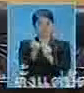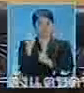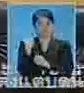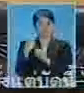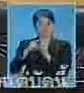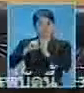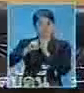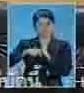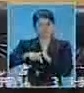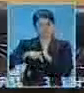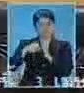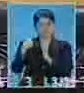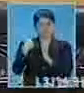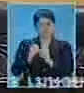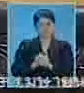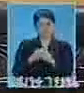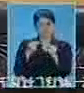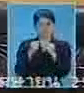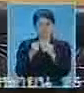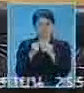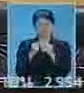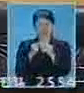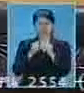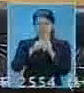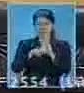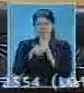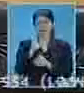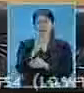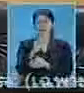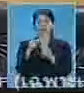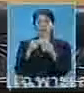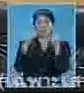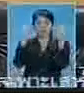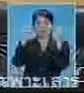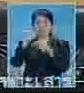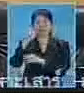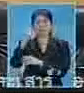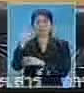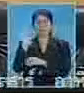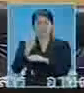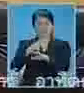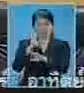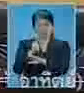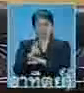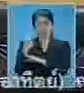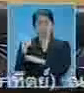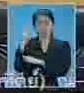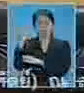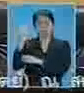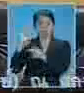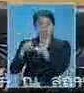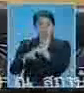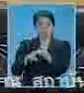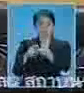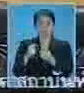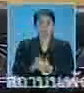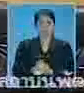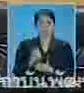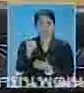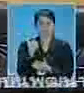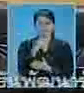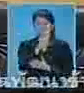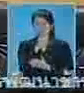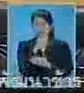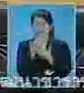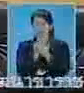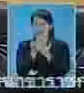ขาอดีตท่านนายกเป็นประธานและสุดท้ายก็มีการกล่าวหาว่ามีการยักยอกถ่